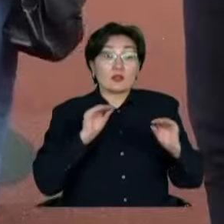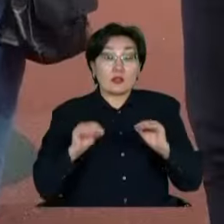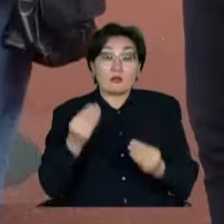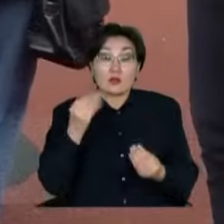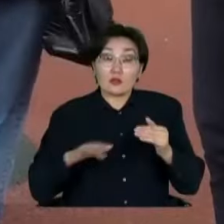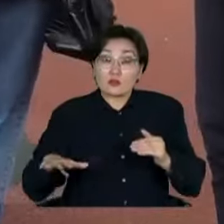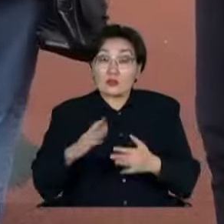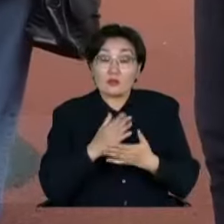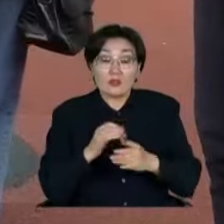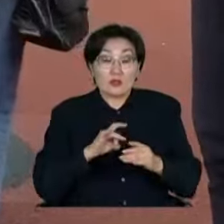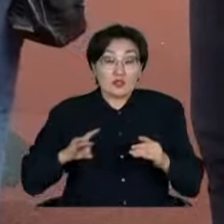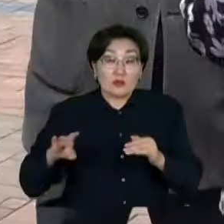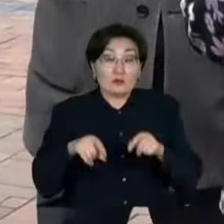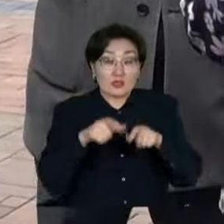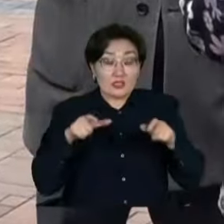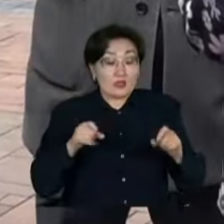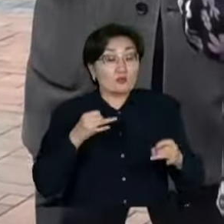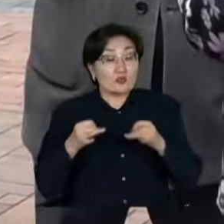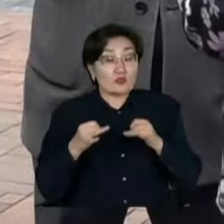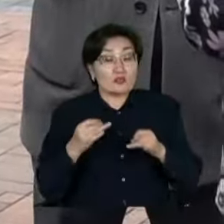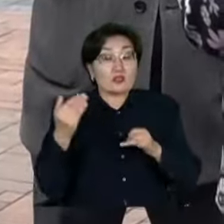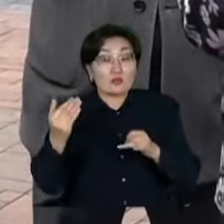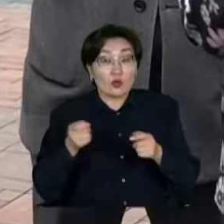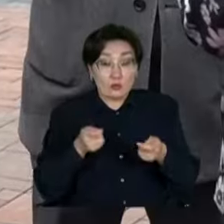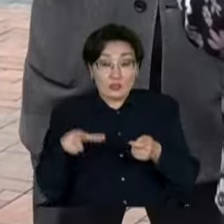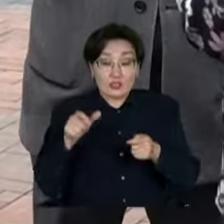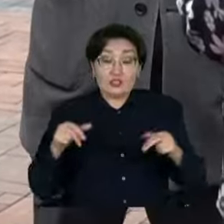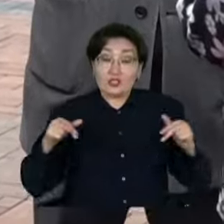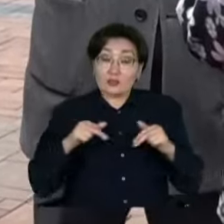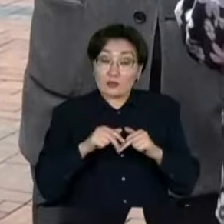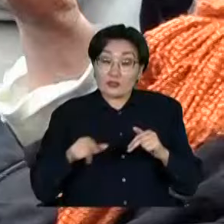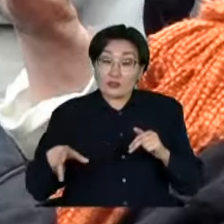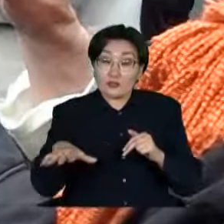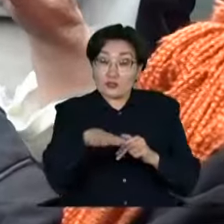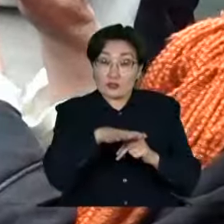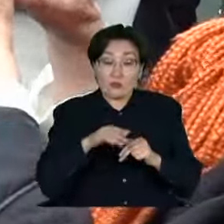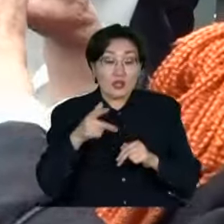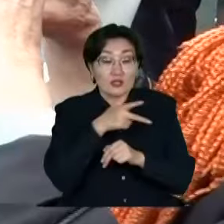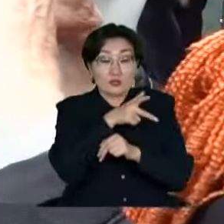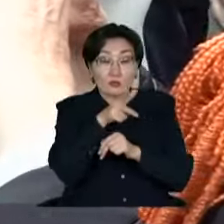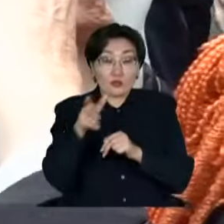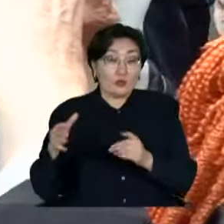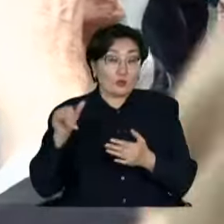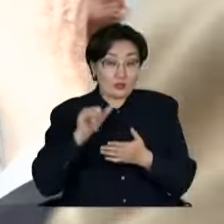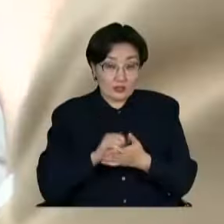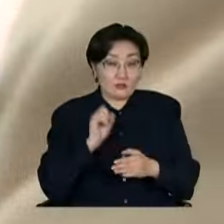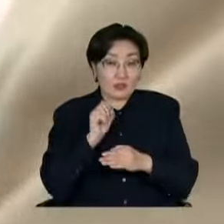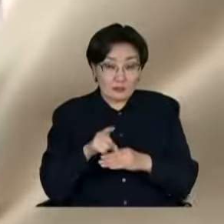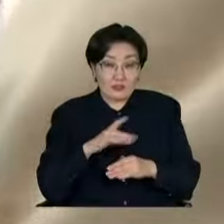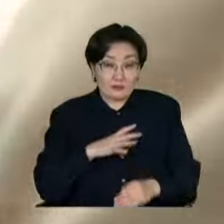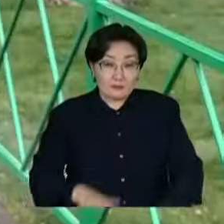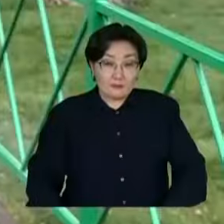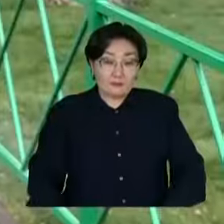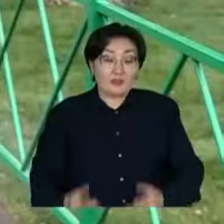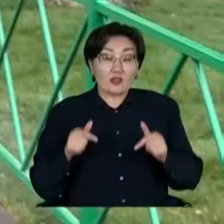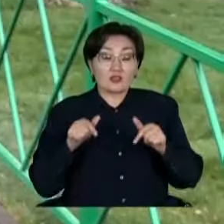жасалған. Сондай-ақ ықшам аудан тұрғындарымен тілдескен Ерболат Досаев жаяу жүргіншілер аймағына бейнебақылау камераларын орнатуды тапсырды.